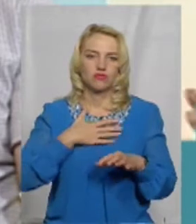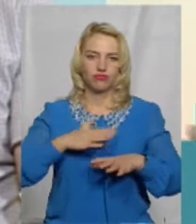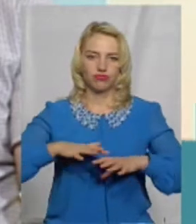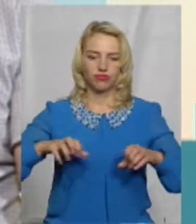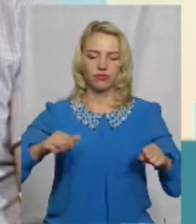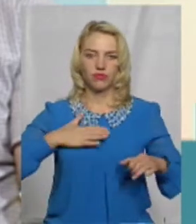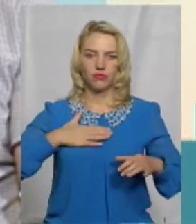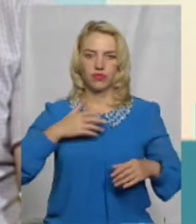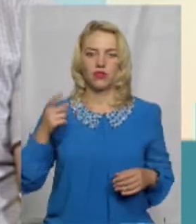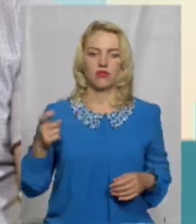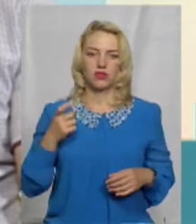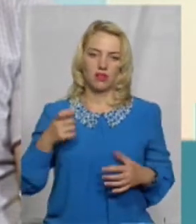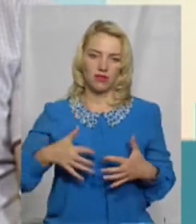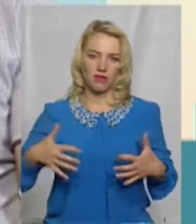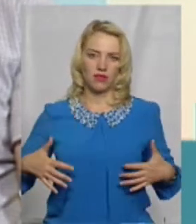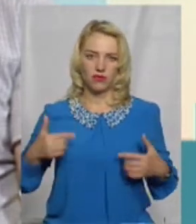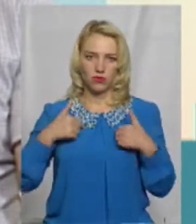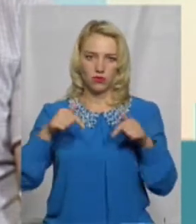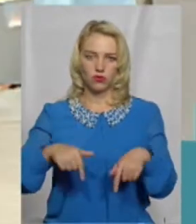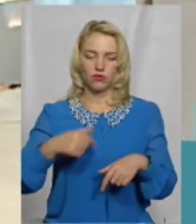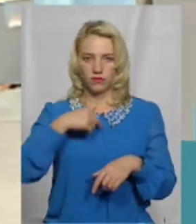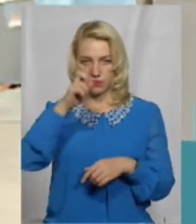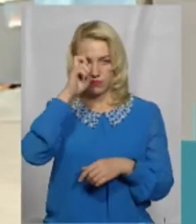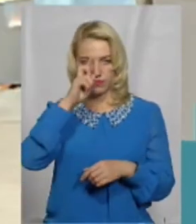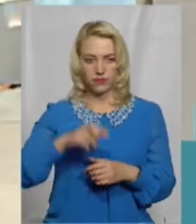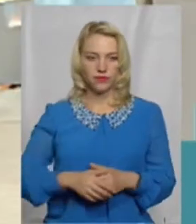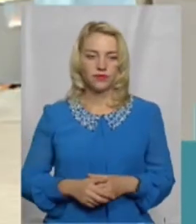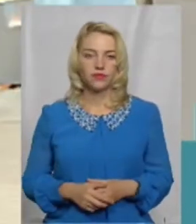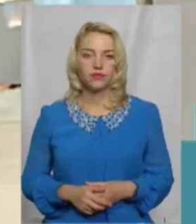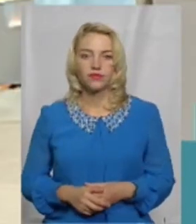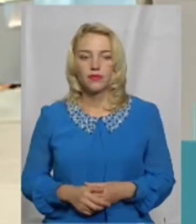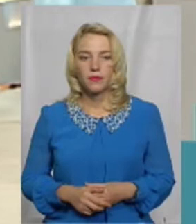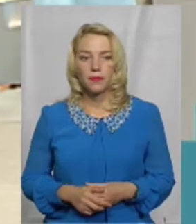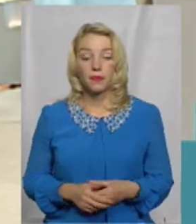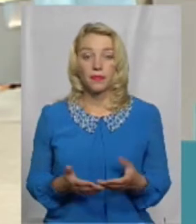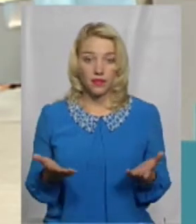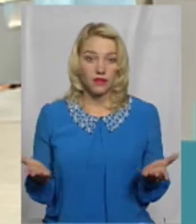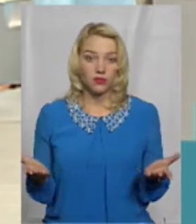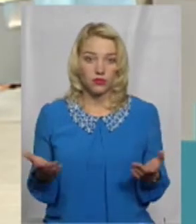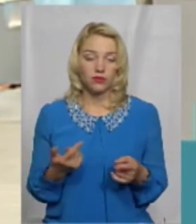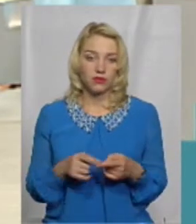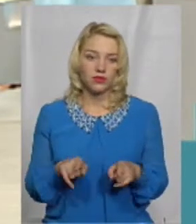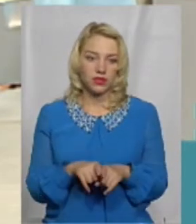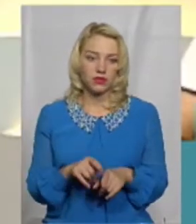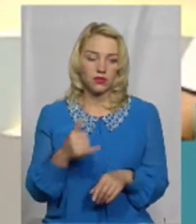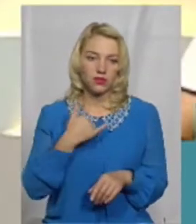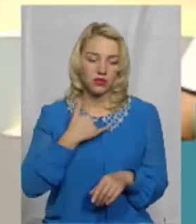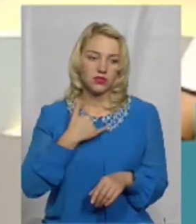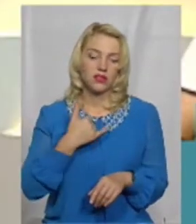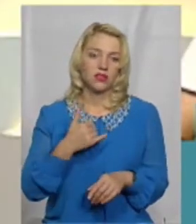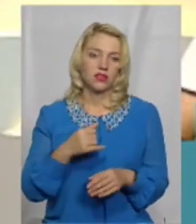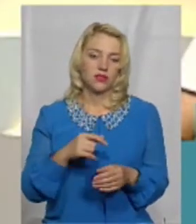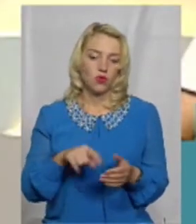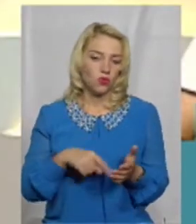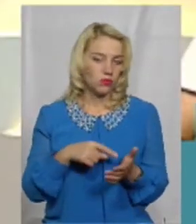вони, це їхня територія, якби попереджують, що тут вони хазяїва. Ну, хоча в нас таки в